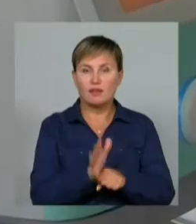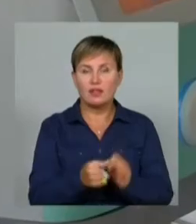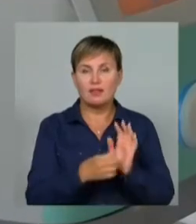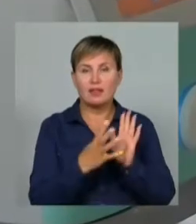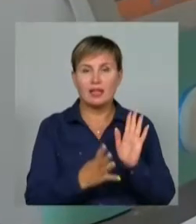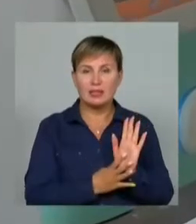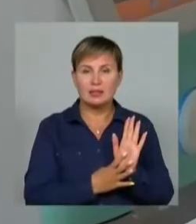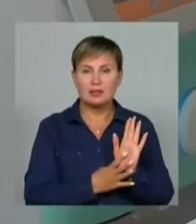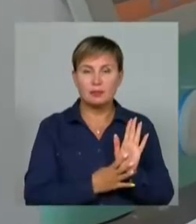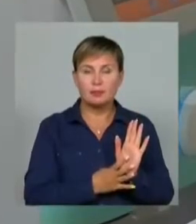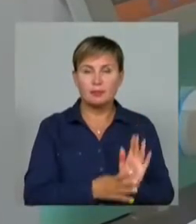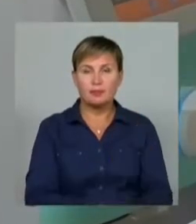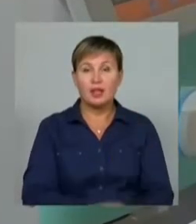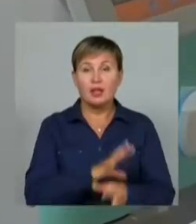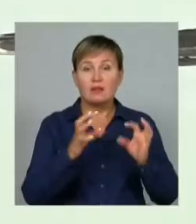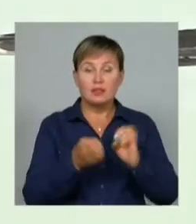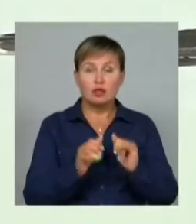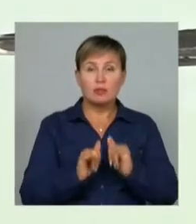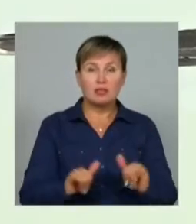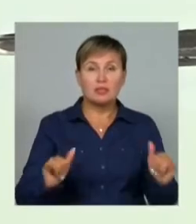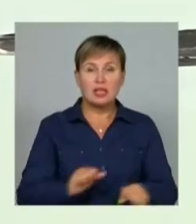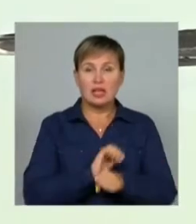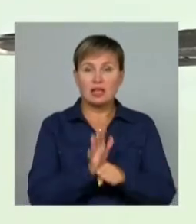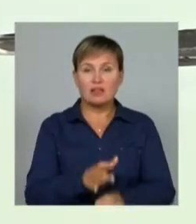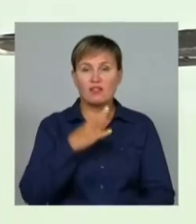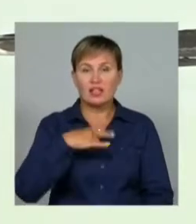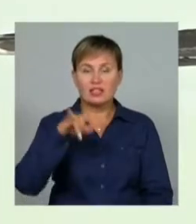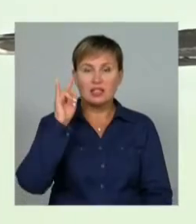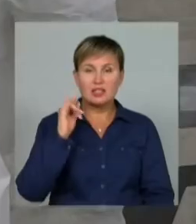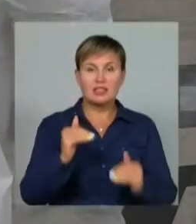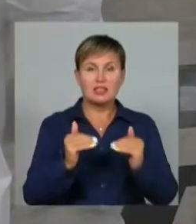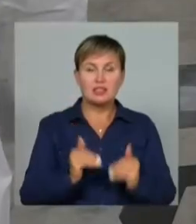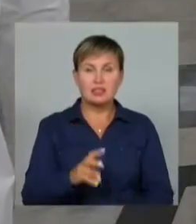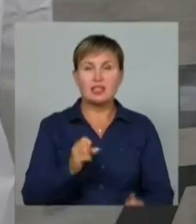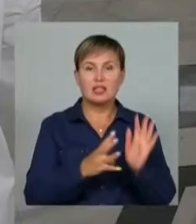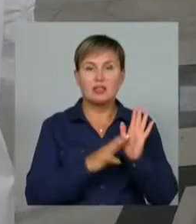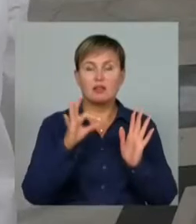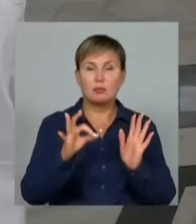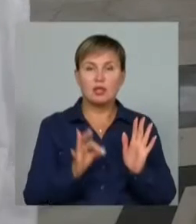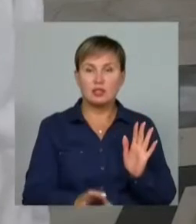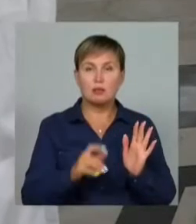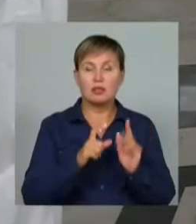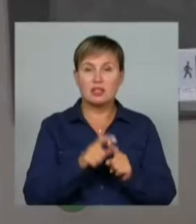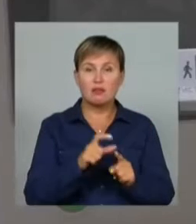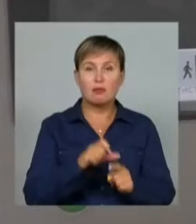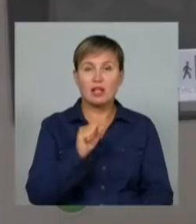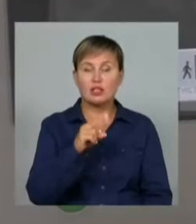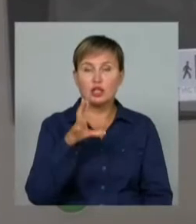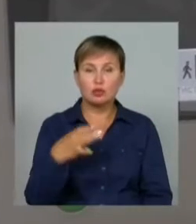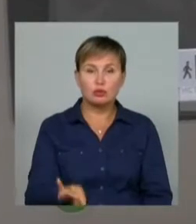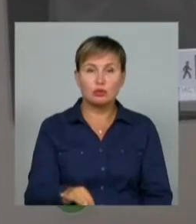COVID-19. В целом, индекс распространения коронавируса в Казахстане снизился на 9%. По словам Алексея Цоя, в